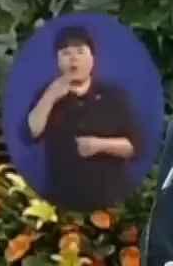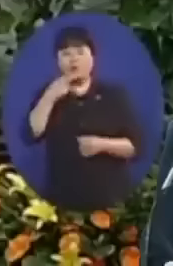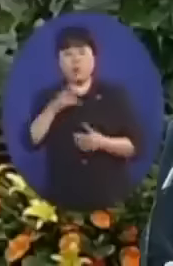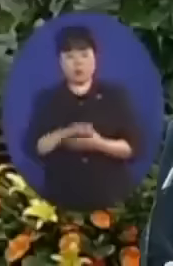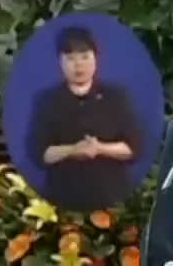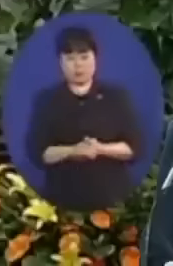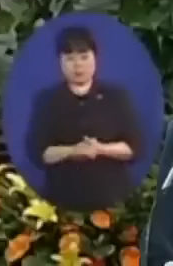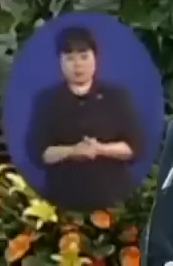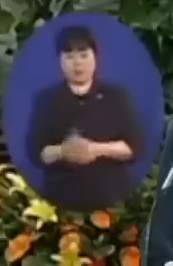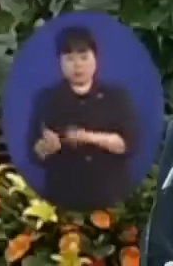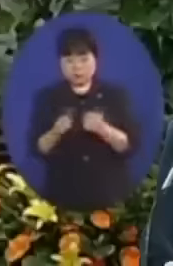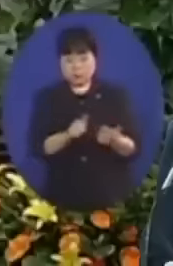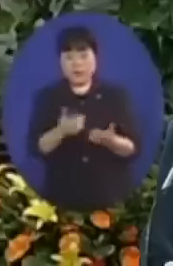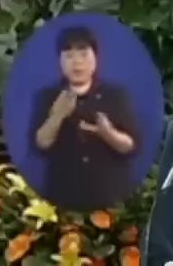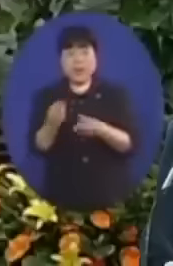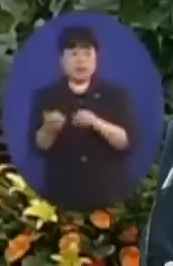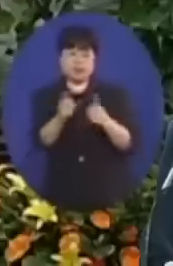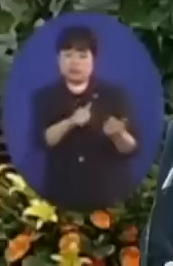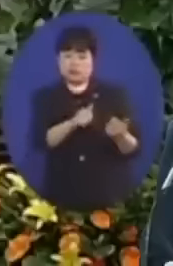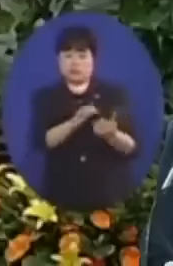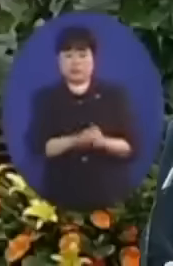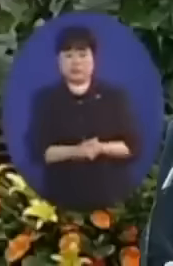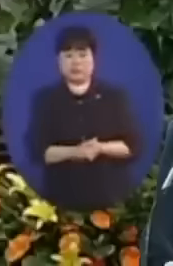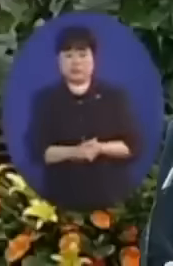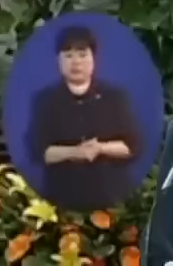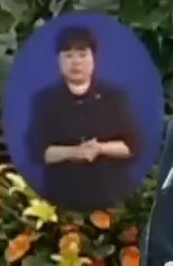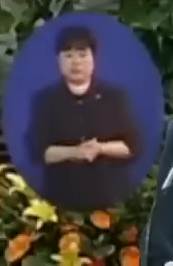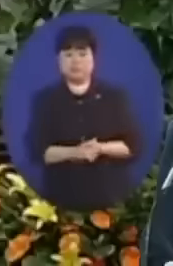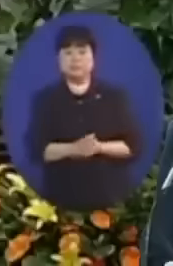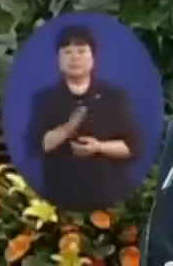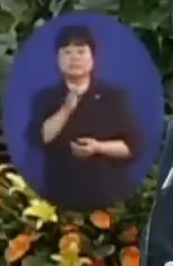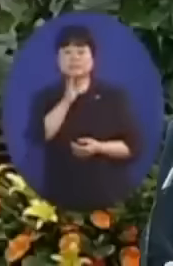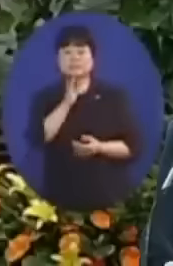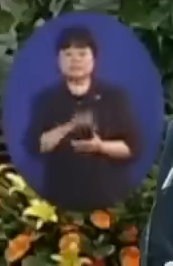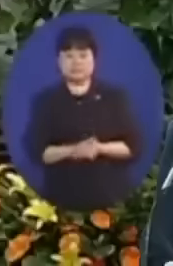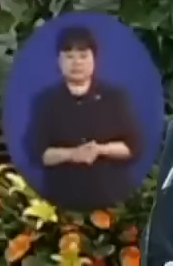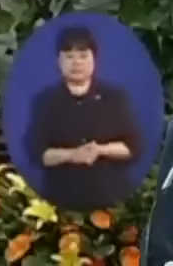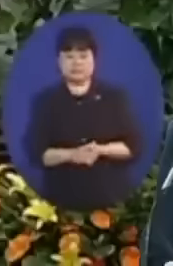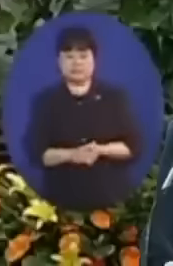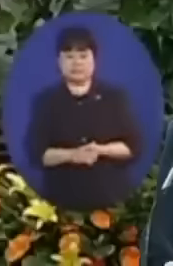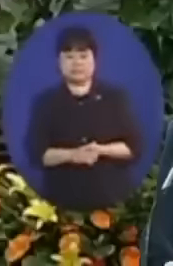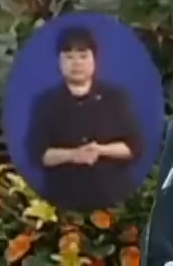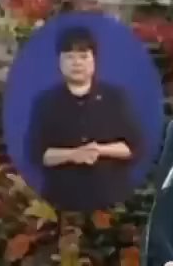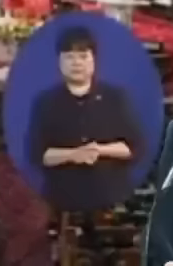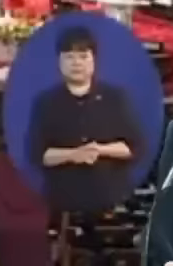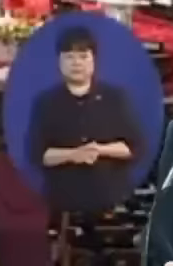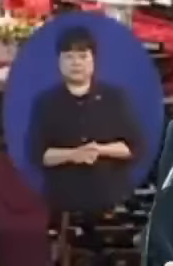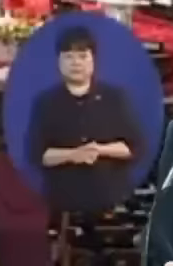나빠지고 사망률도 높다는 것입니다.